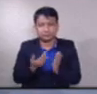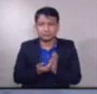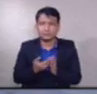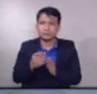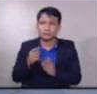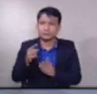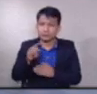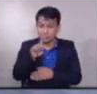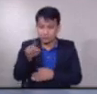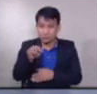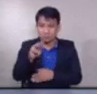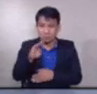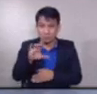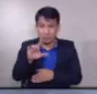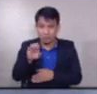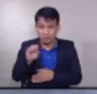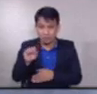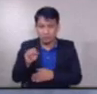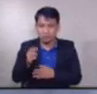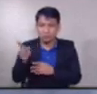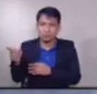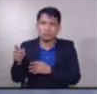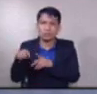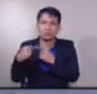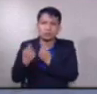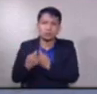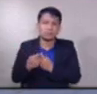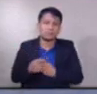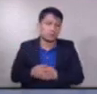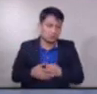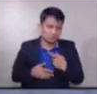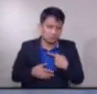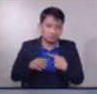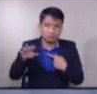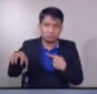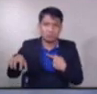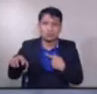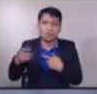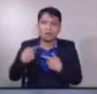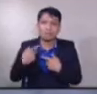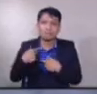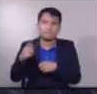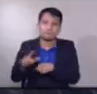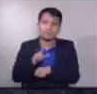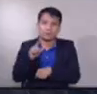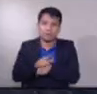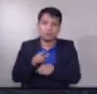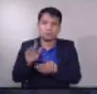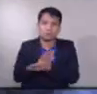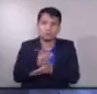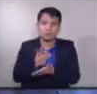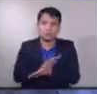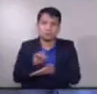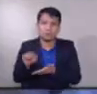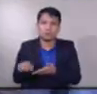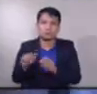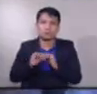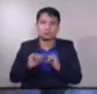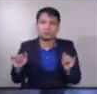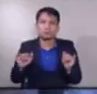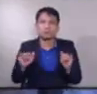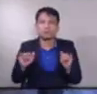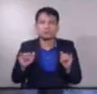Zambales, yung ating mga tribo dyan, meron ng lupa, merong papeles, pero nakatira pa rin sa